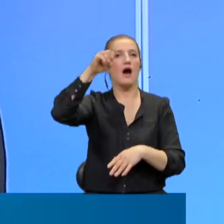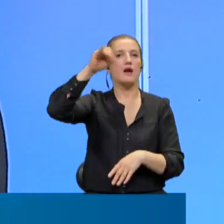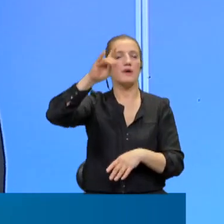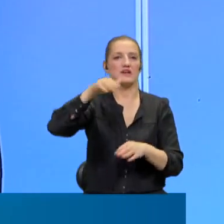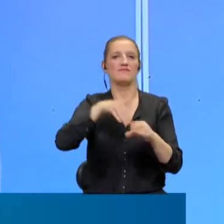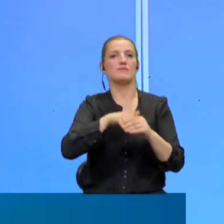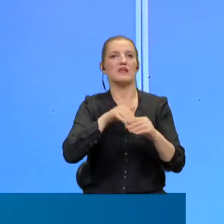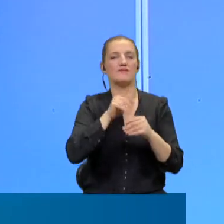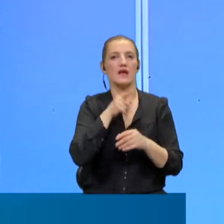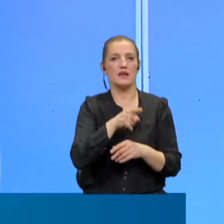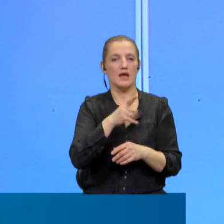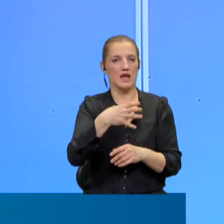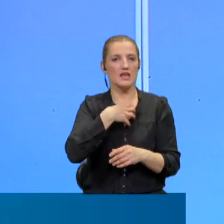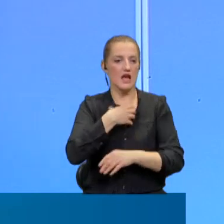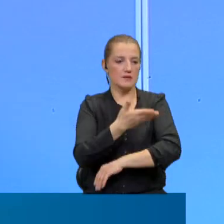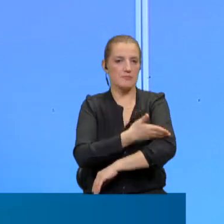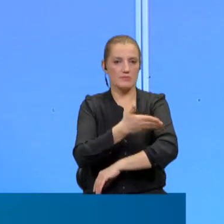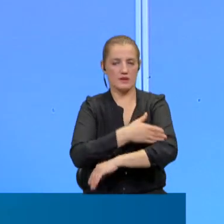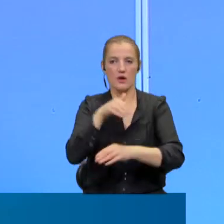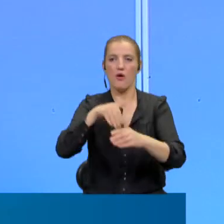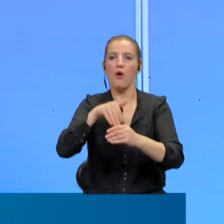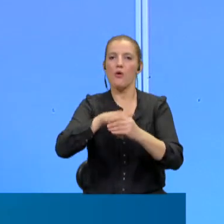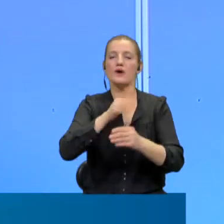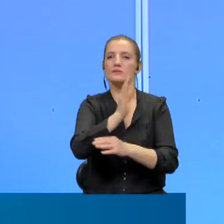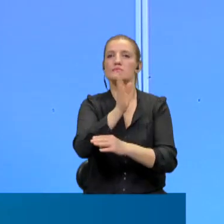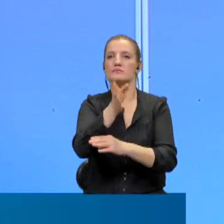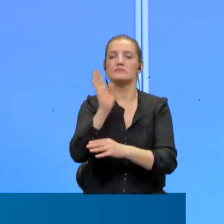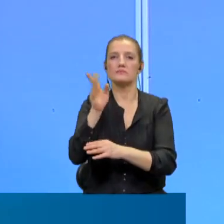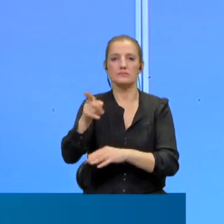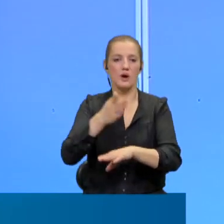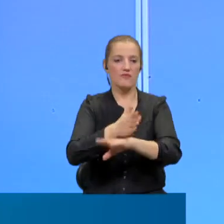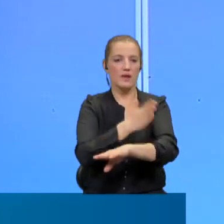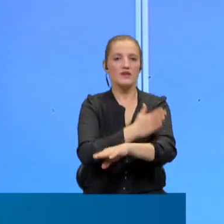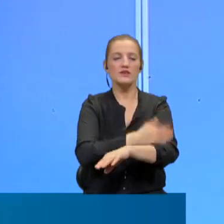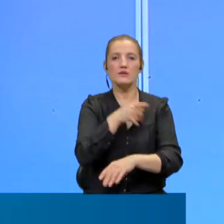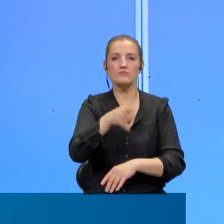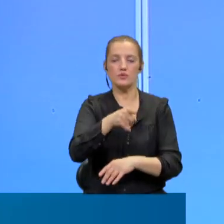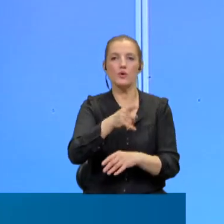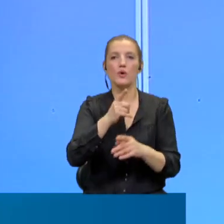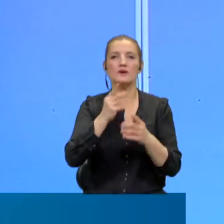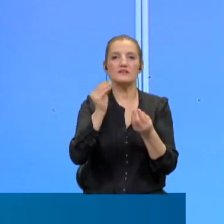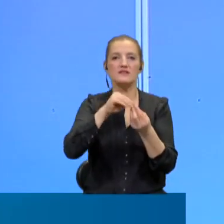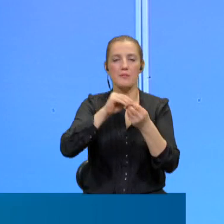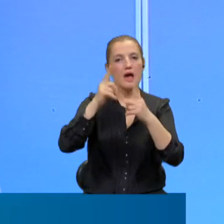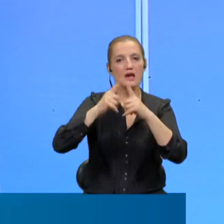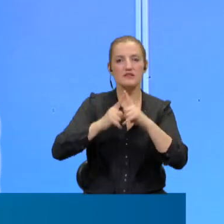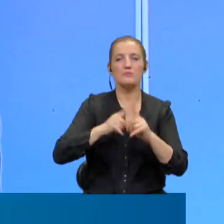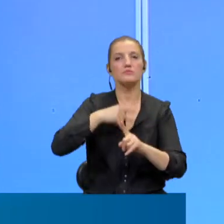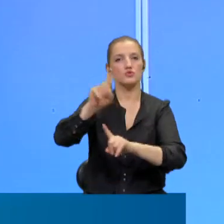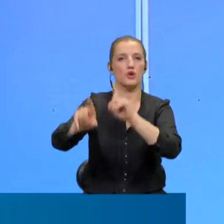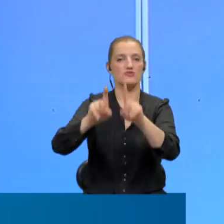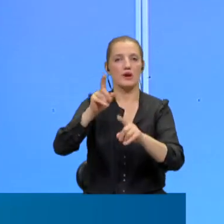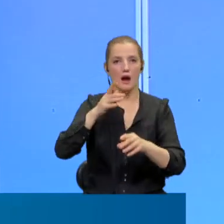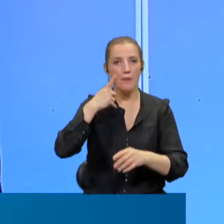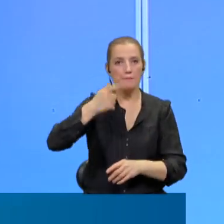milletvekili Kendi memleketinde gidip o istediğinde vatandaş uzanlar'ın hesabını soracak bakana falan